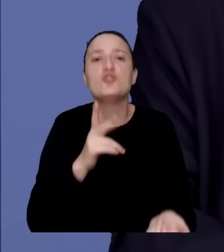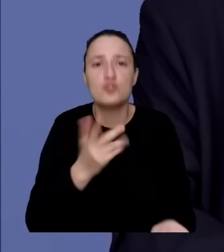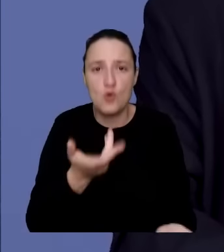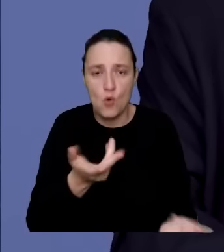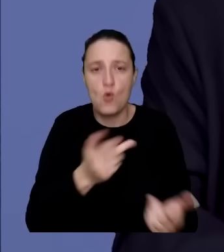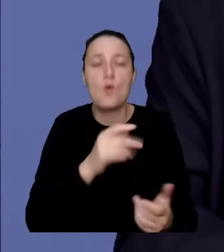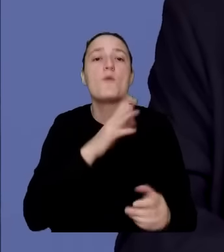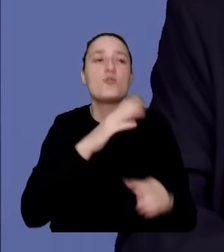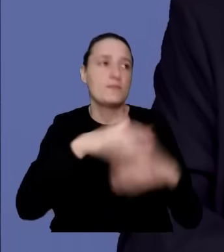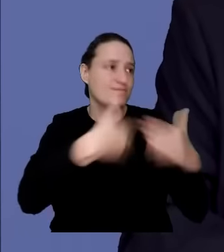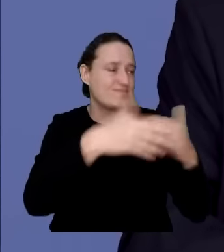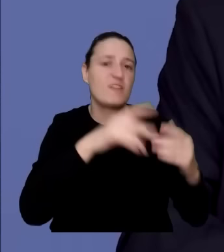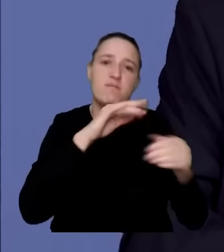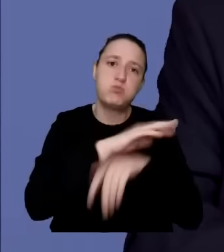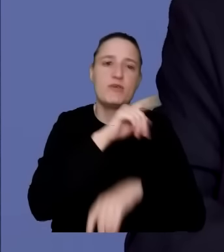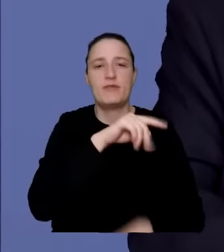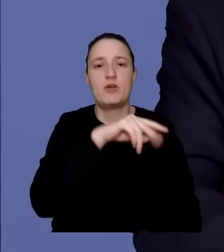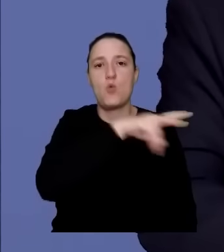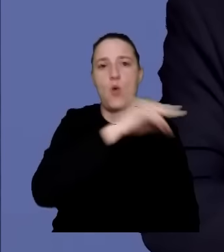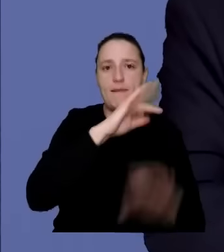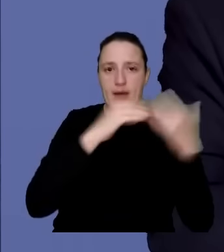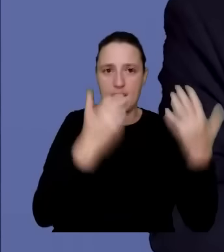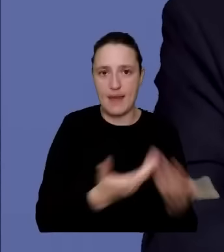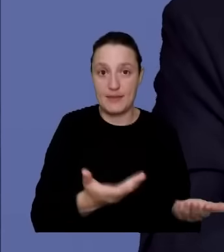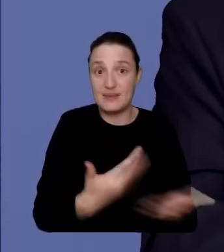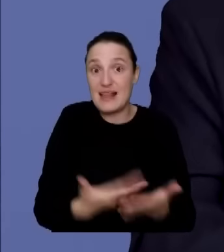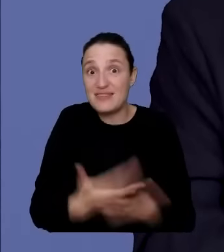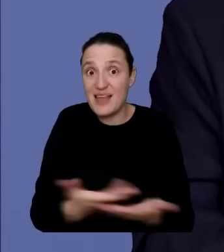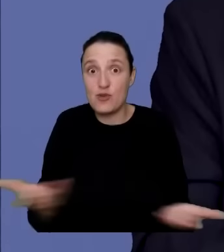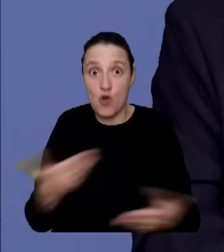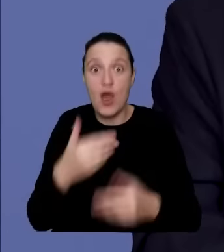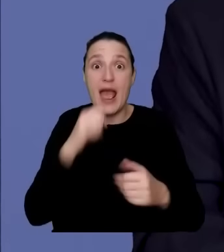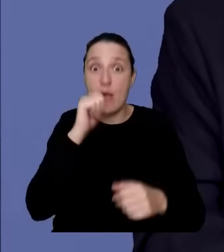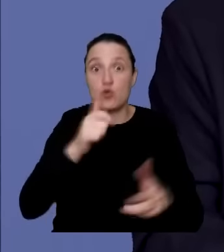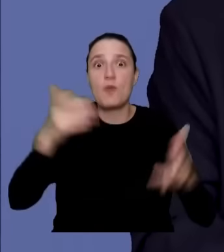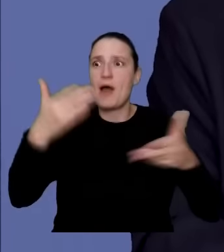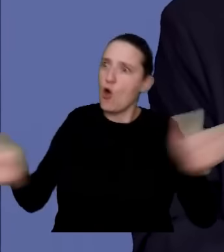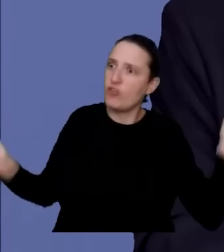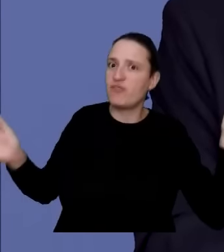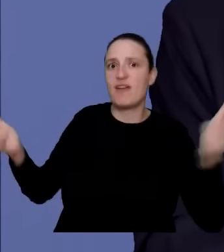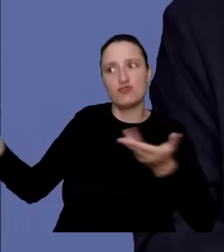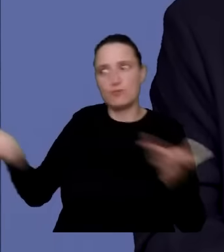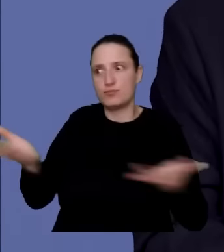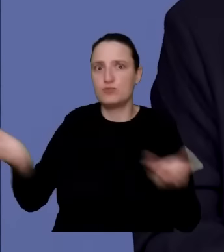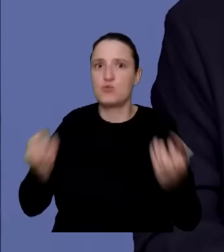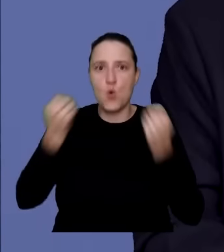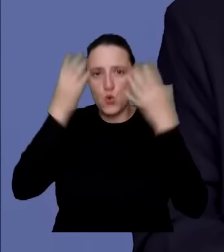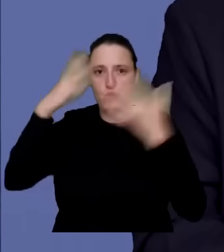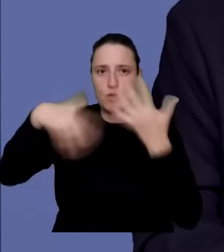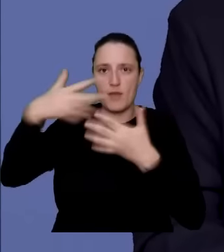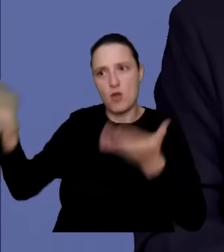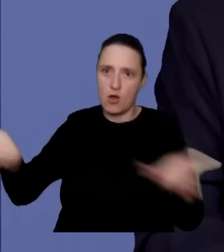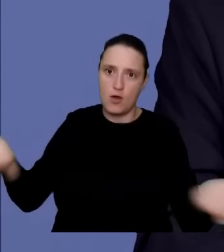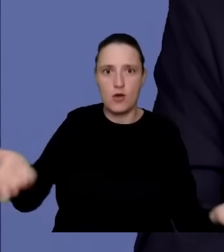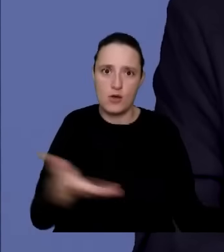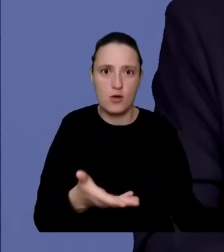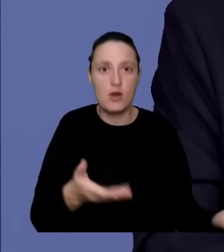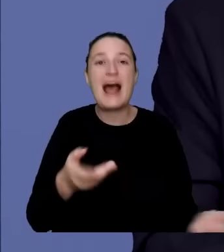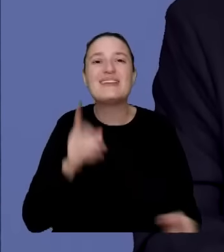Europejski stąd też otwarcie tej Europy na te różne kultury które tak naprawdę